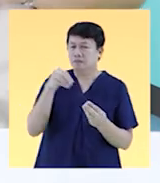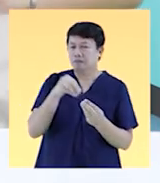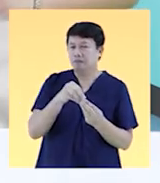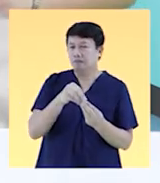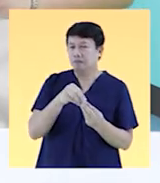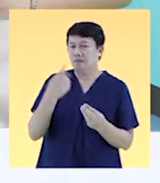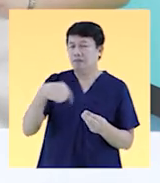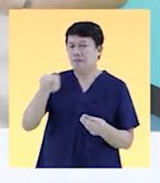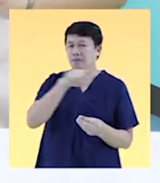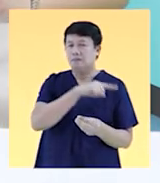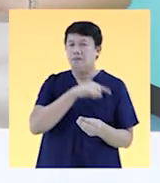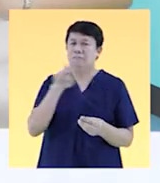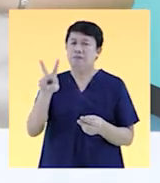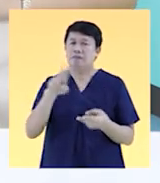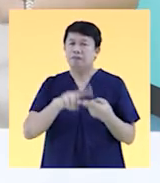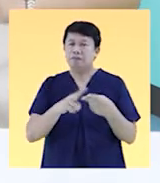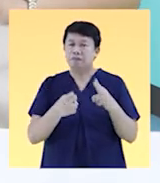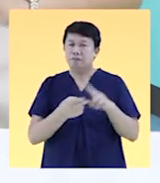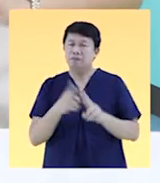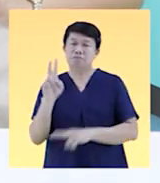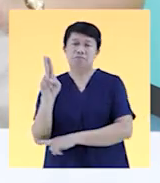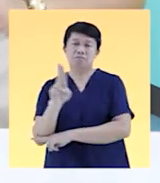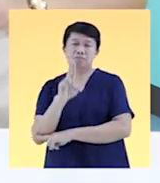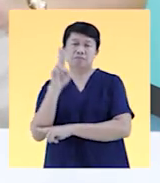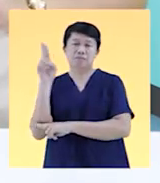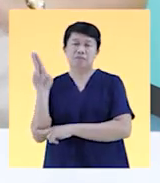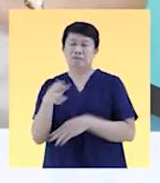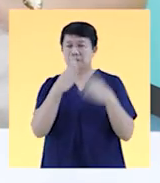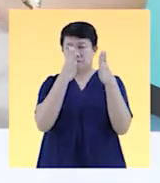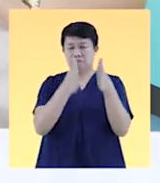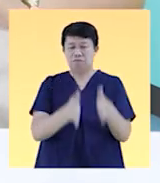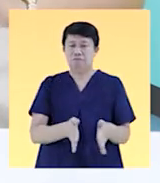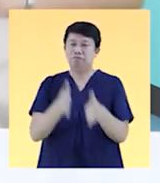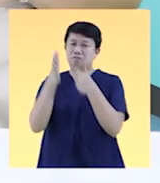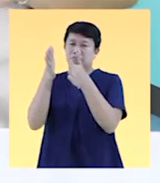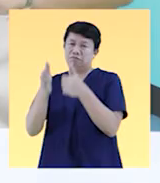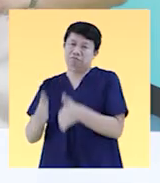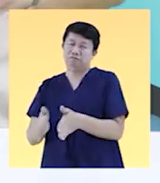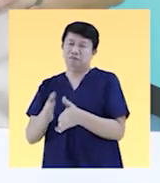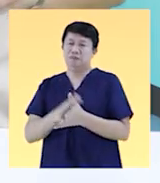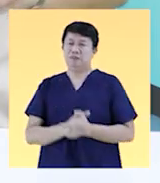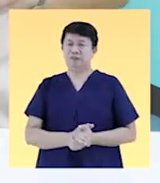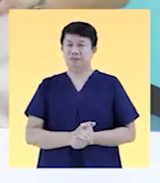Pagsamahin na natin ang dalawang numbers gamit ang column method.